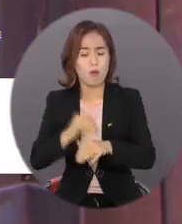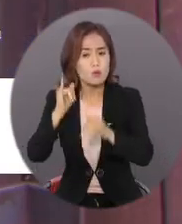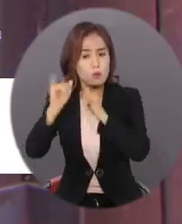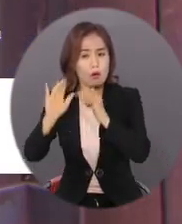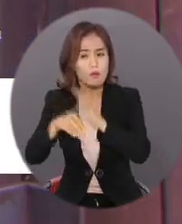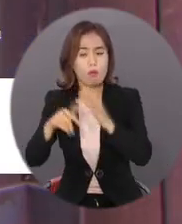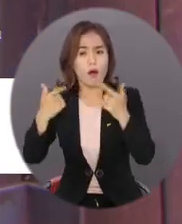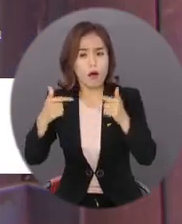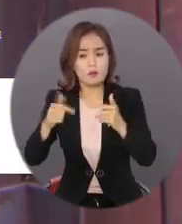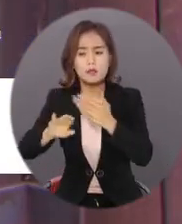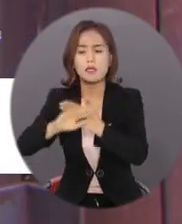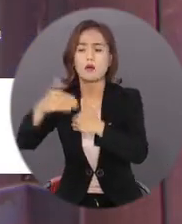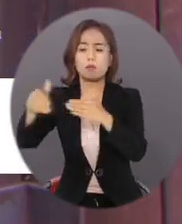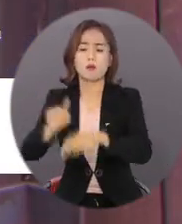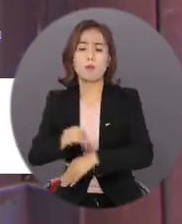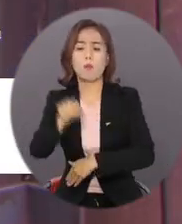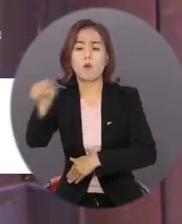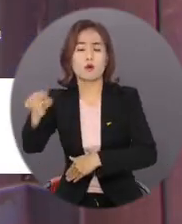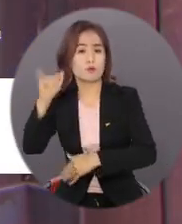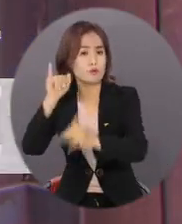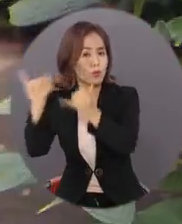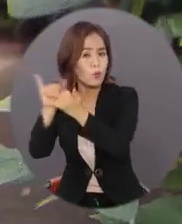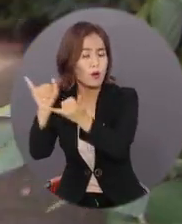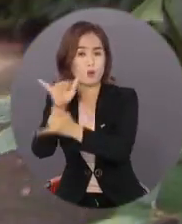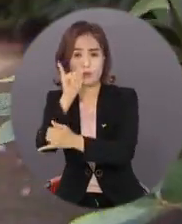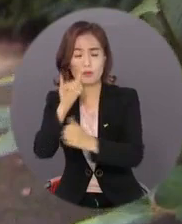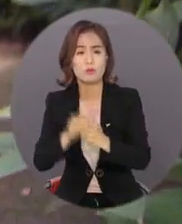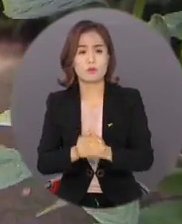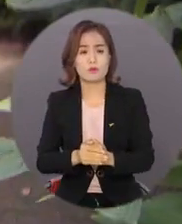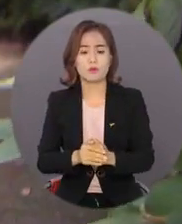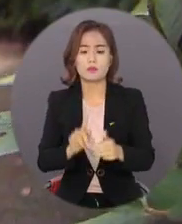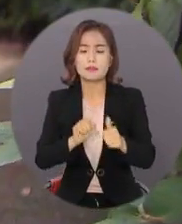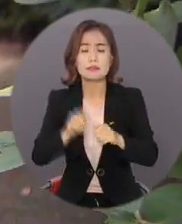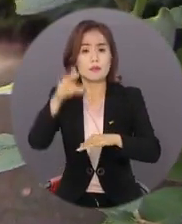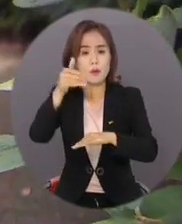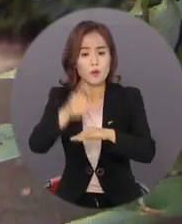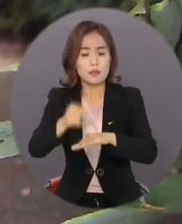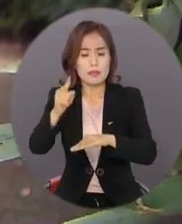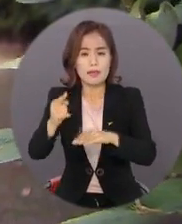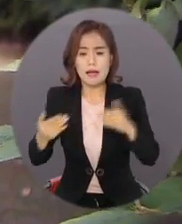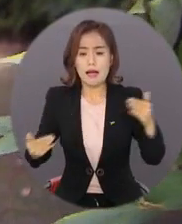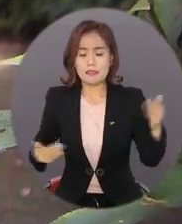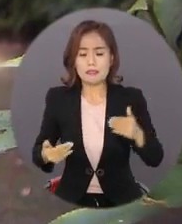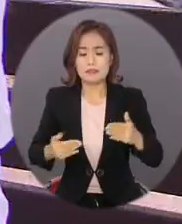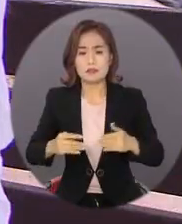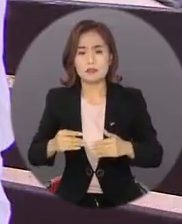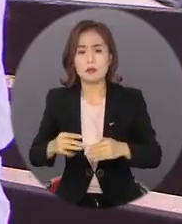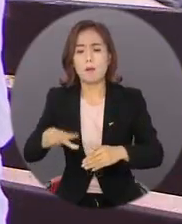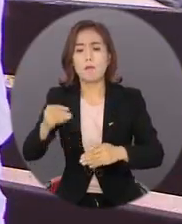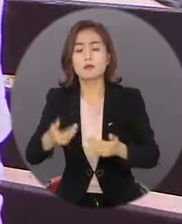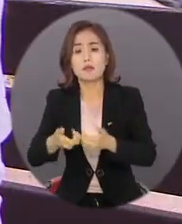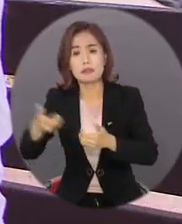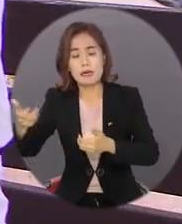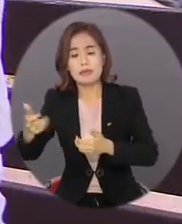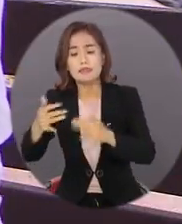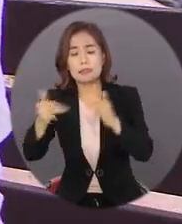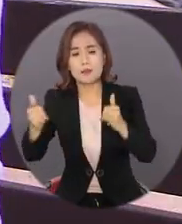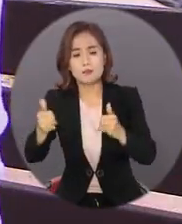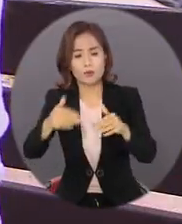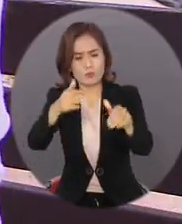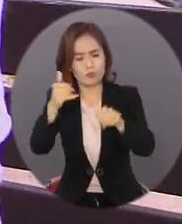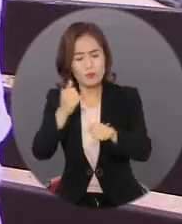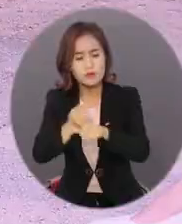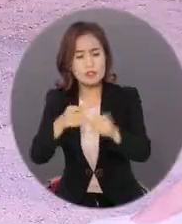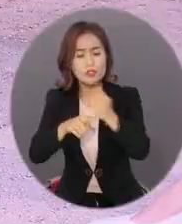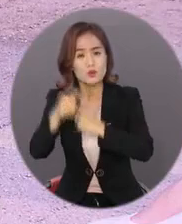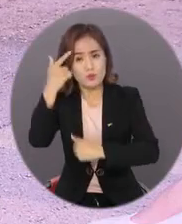할 때 항상 다른 방에 가서 전화 통화를 합니다. B 씨는 결국 이 학교에서 아이들을 데리고 나간 학부모들을 수소문해 이유를